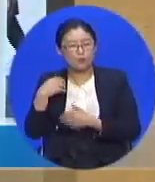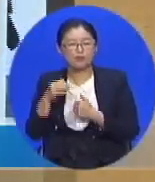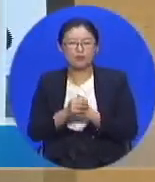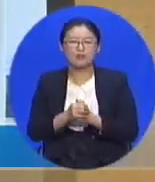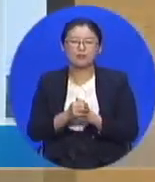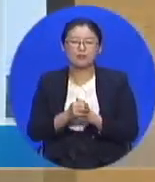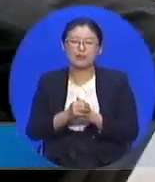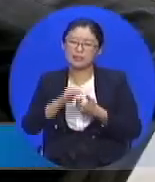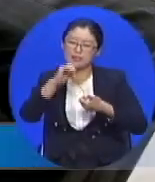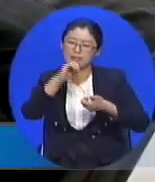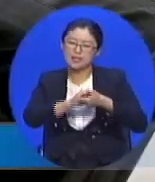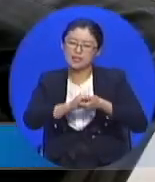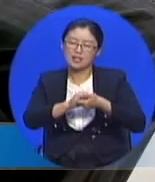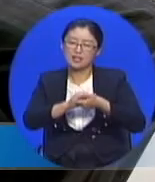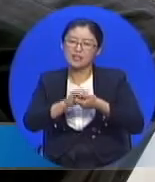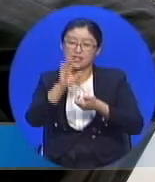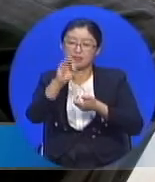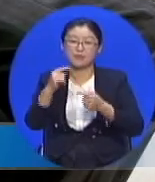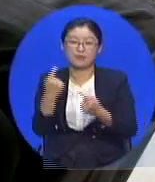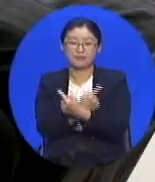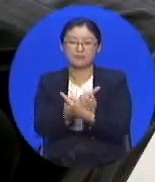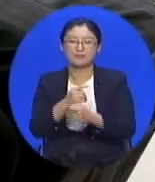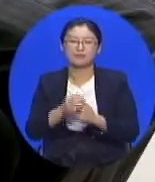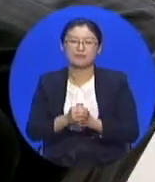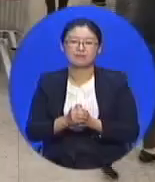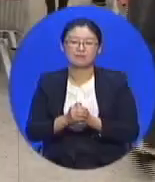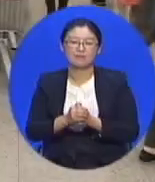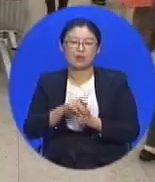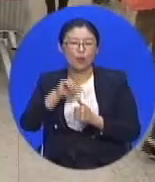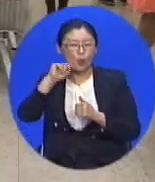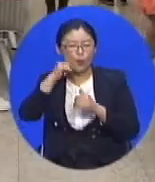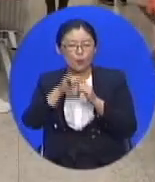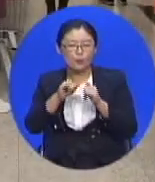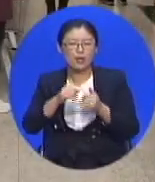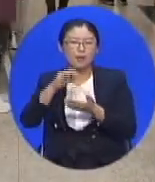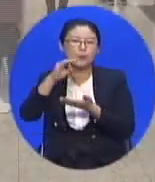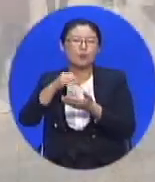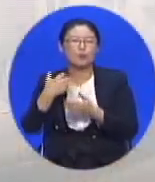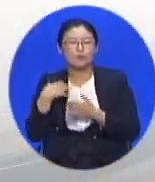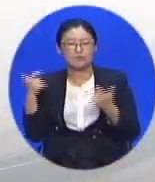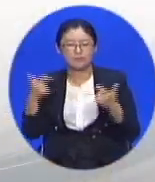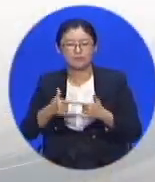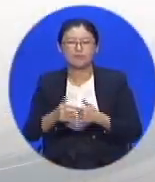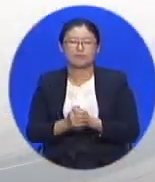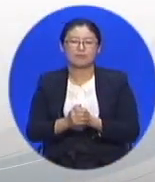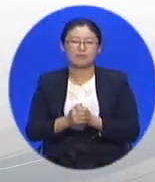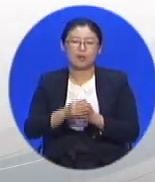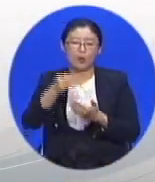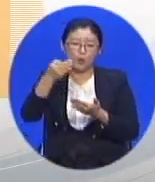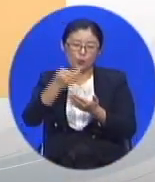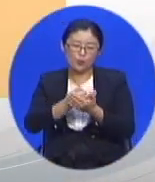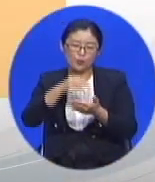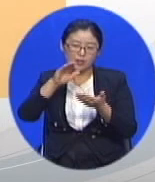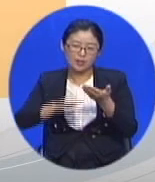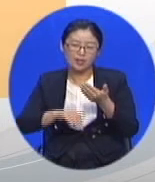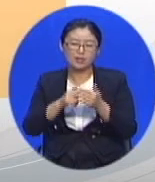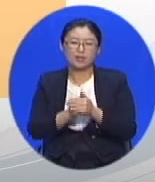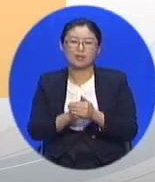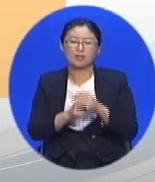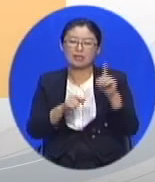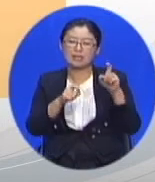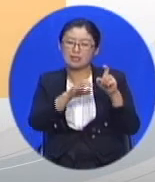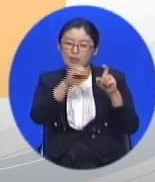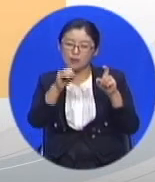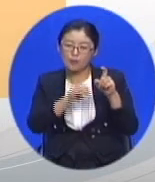본인 부담 상한제의 상한 금액이 변경돼 저소득층 의료비 부담이 줄어듭니다. 소득이 가장 낮은 하위